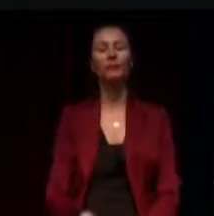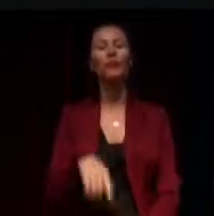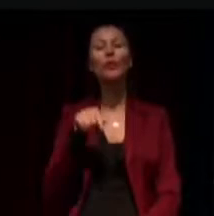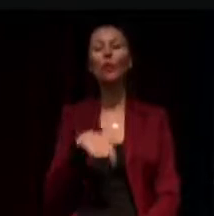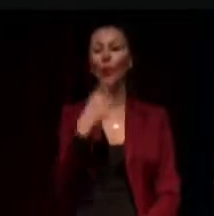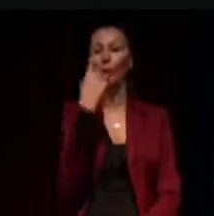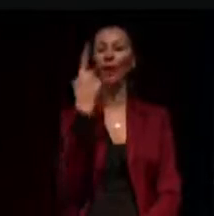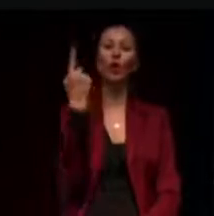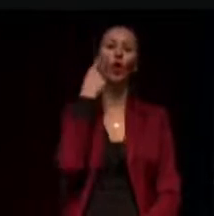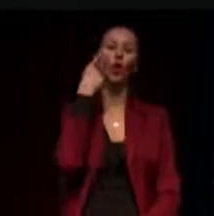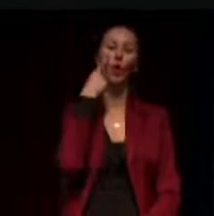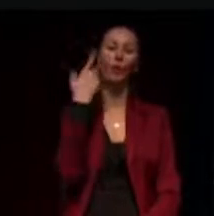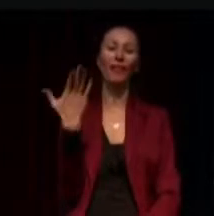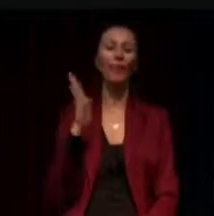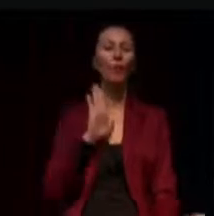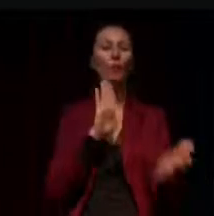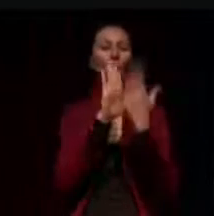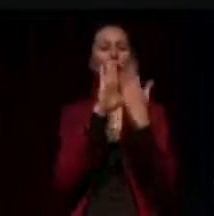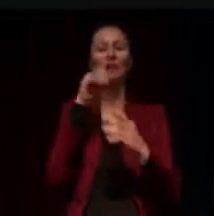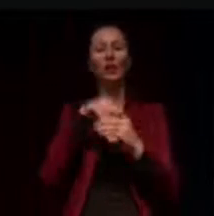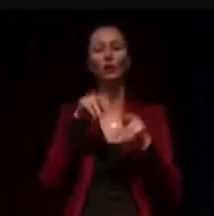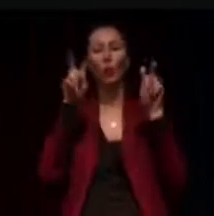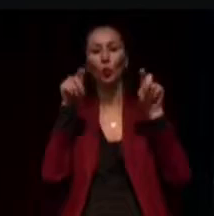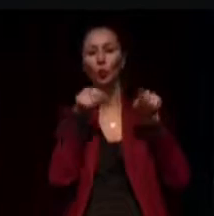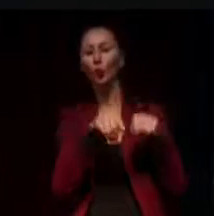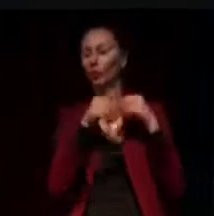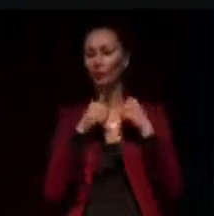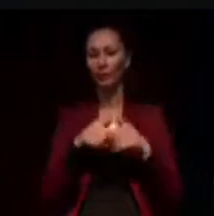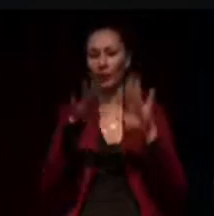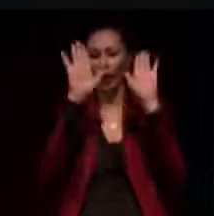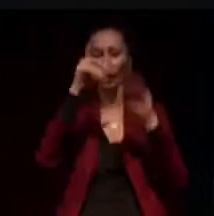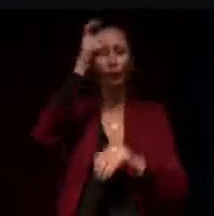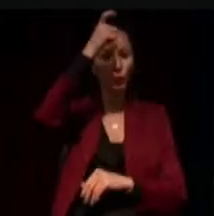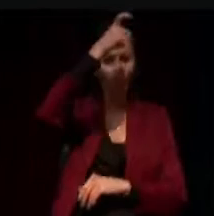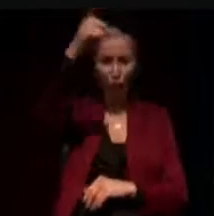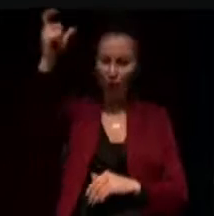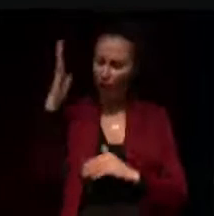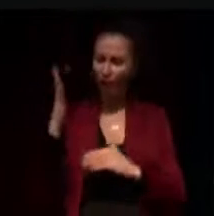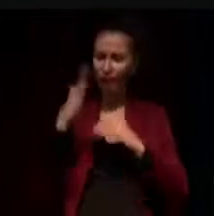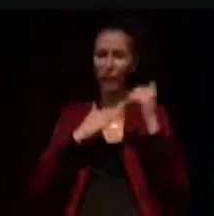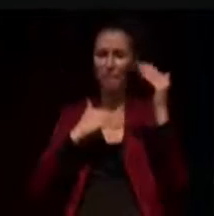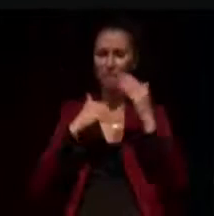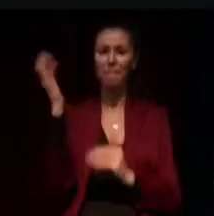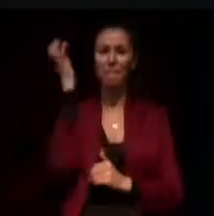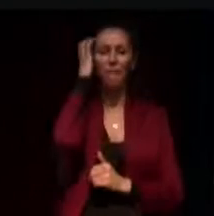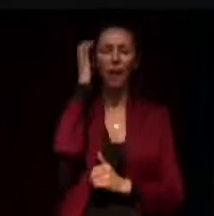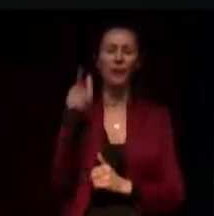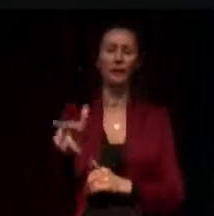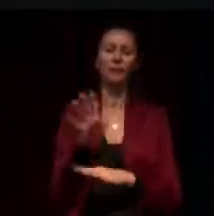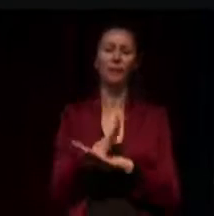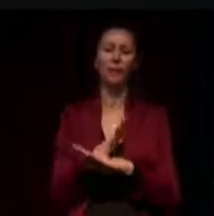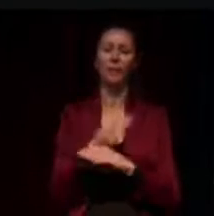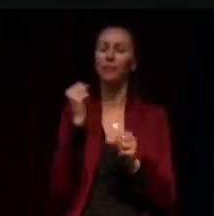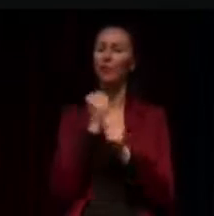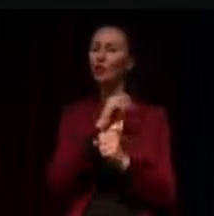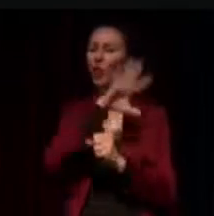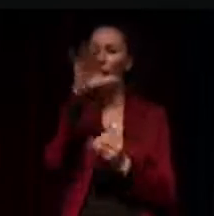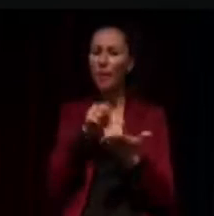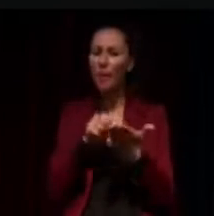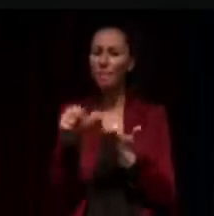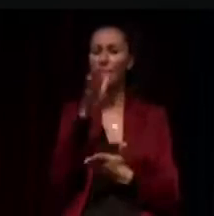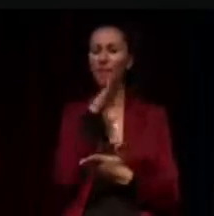Bu bir hükümet muhalefet meselesi de değildir. Türkiye'nin en temel meselesidir. Herkes taşın altına